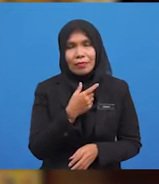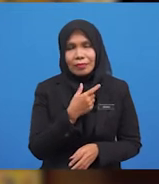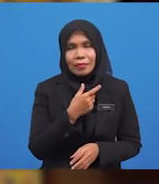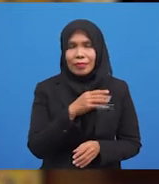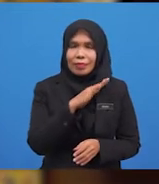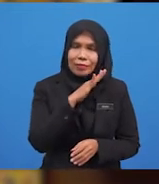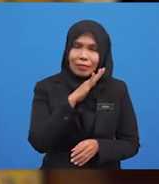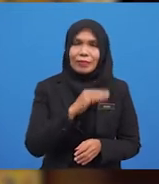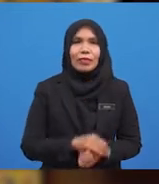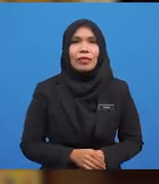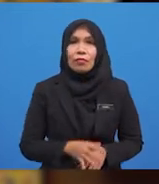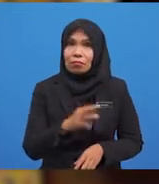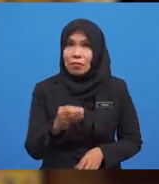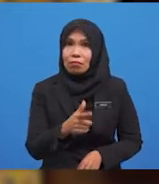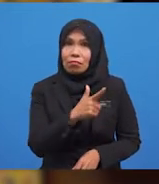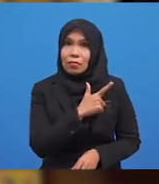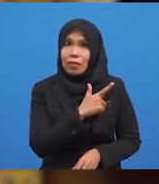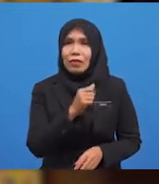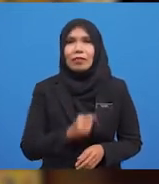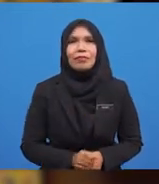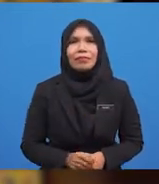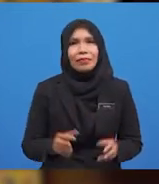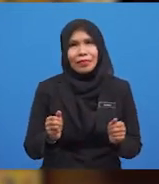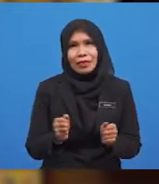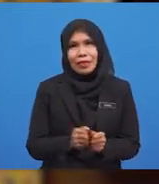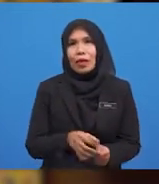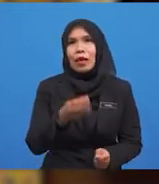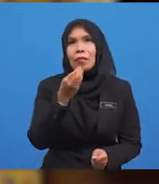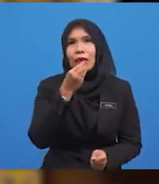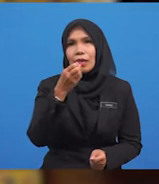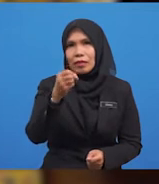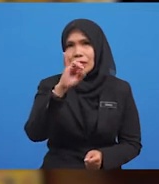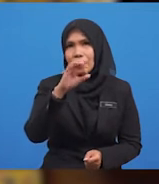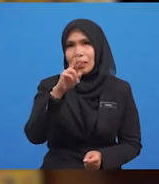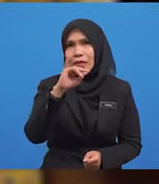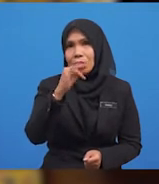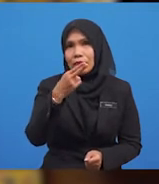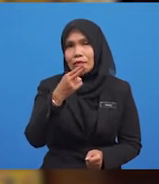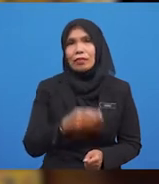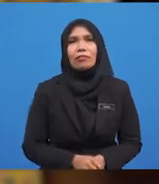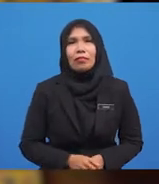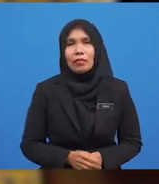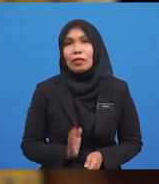malas bergerak. Dengan makan sirih, akan jadi semakin sihat dan berseri